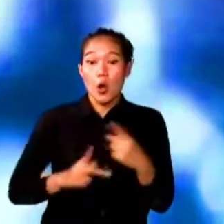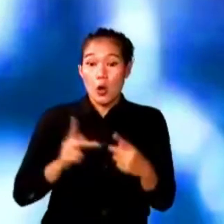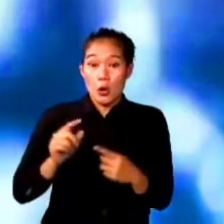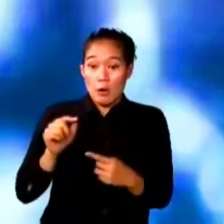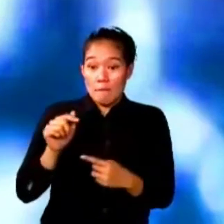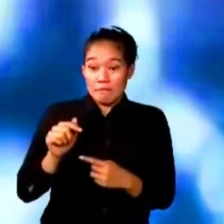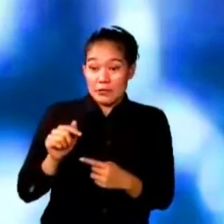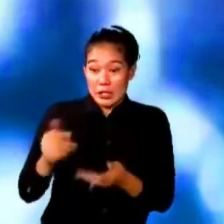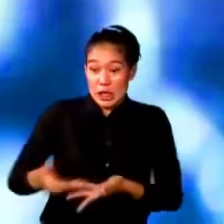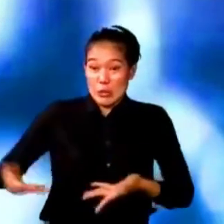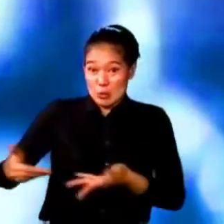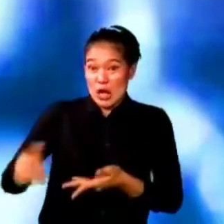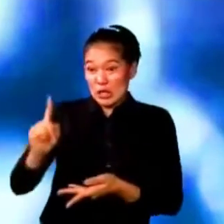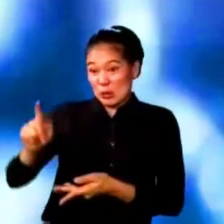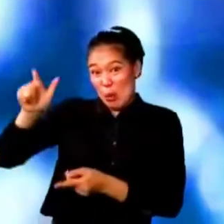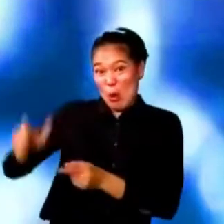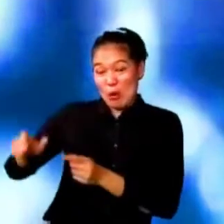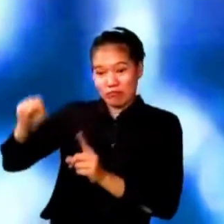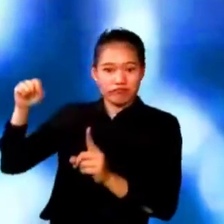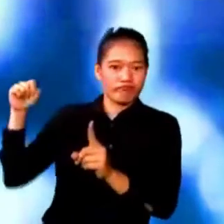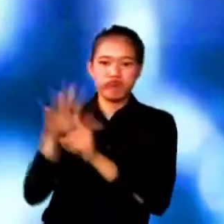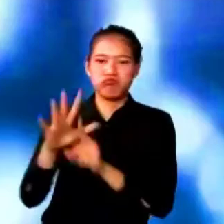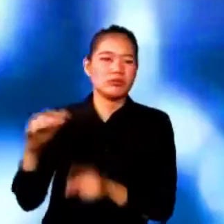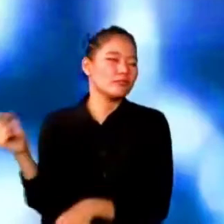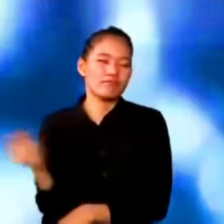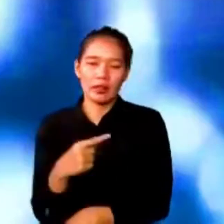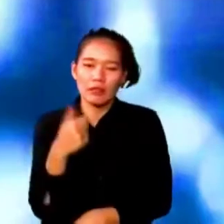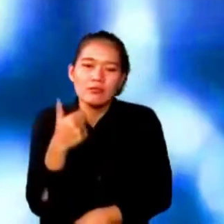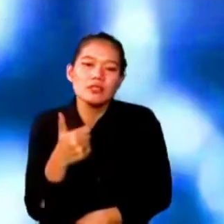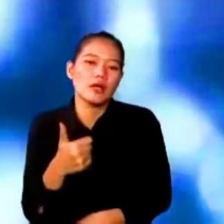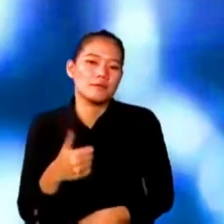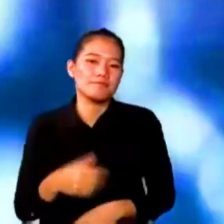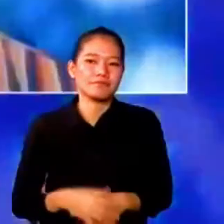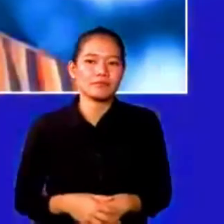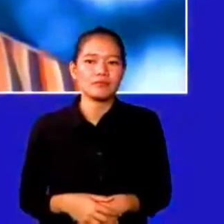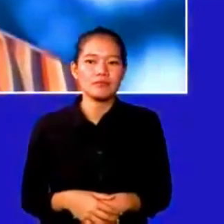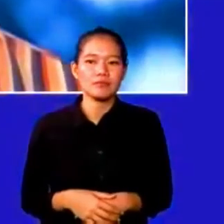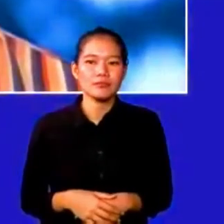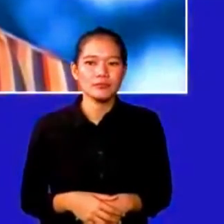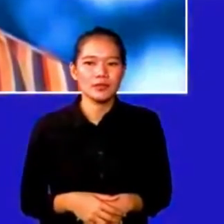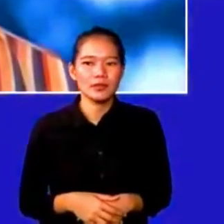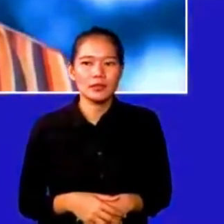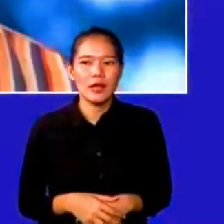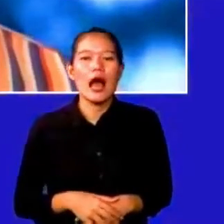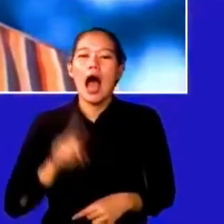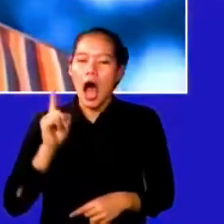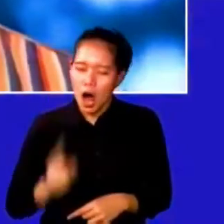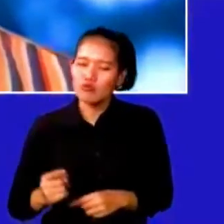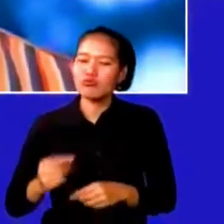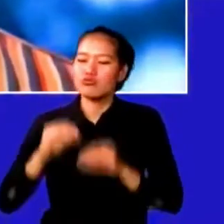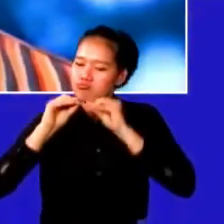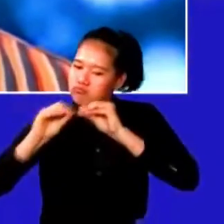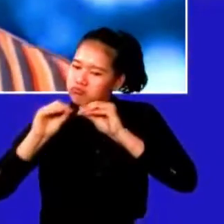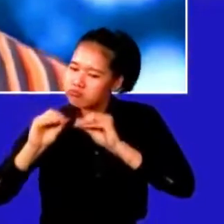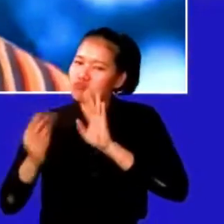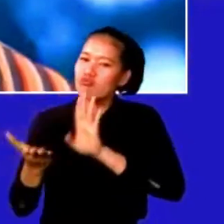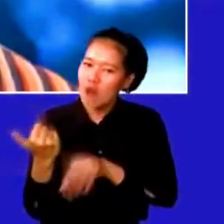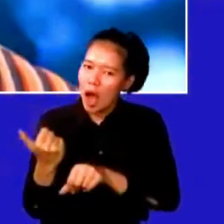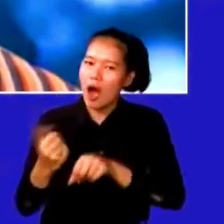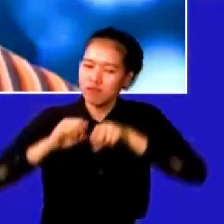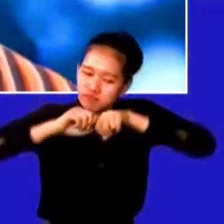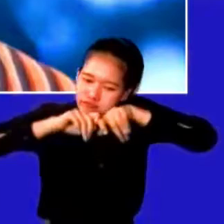lingkungannya itu akan mudah sekali tertular seperti itu media menjadi rancangannya Infinite kesadaran kolektif la dan merata